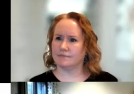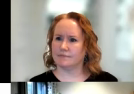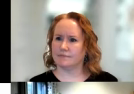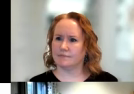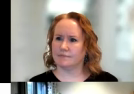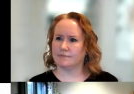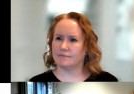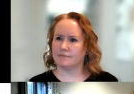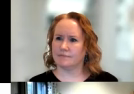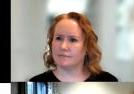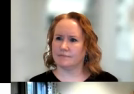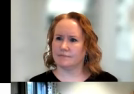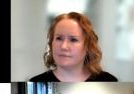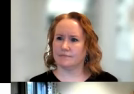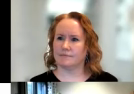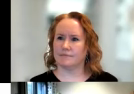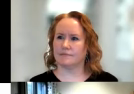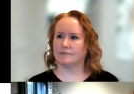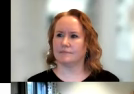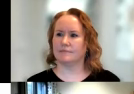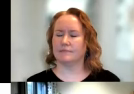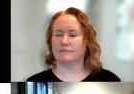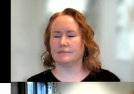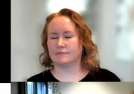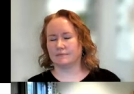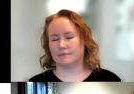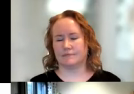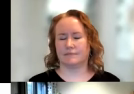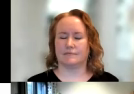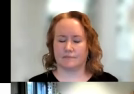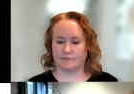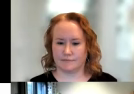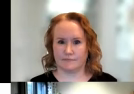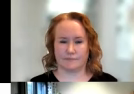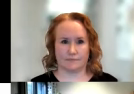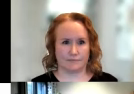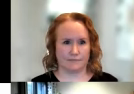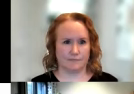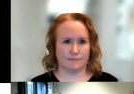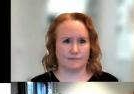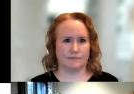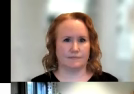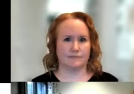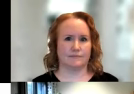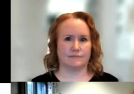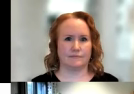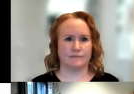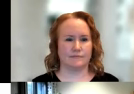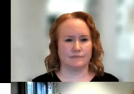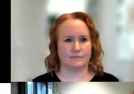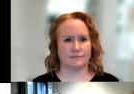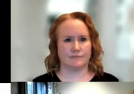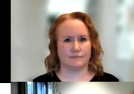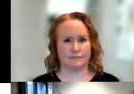Når det gjelder forberedelser, så er det viktig da at virksomhetene må sette seg inn i kravene. Den